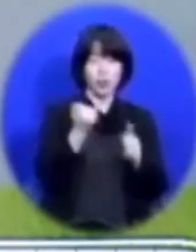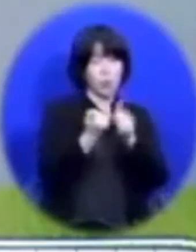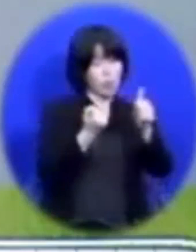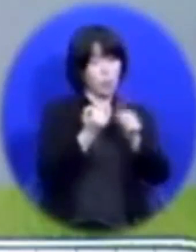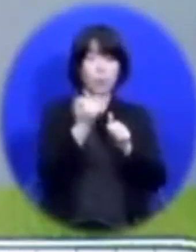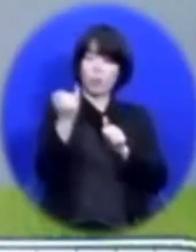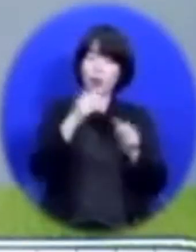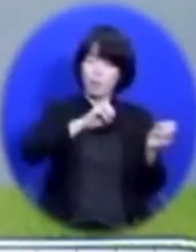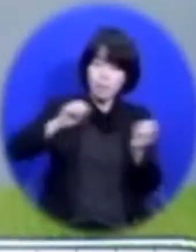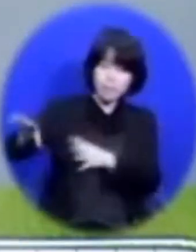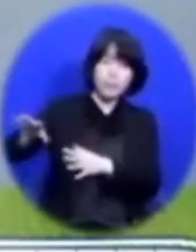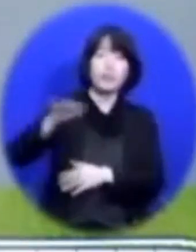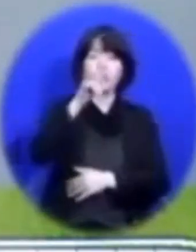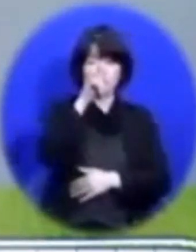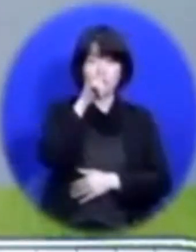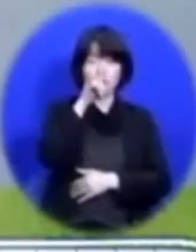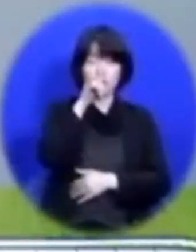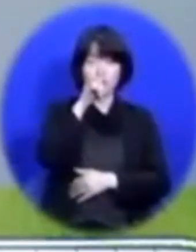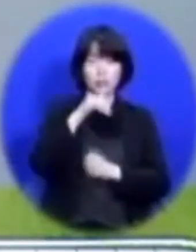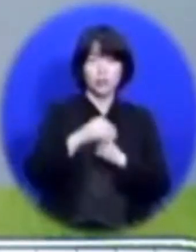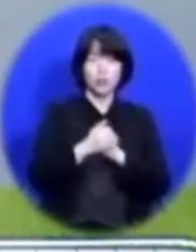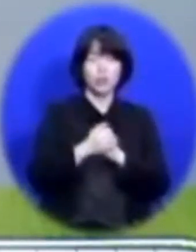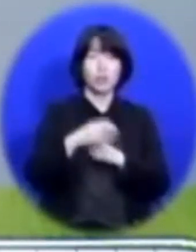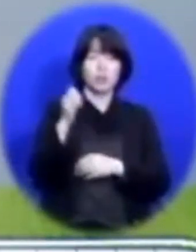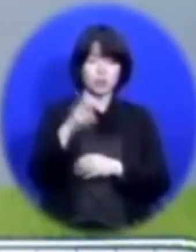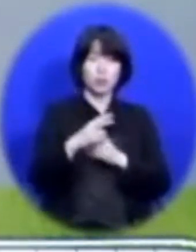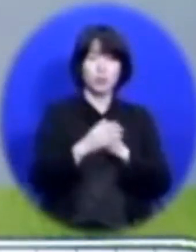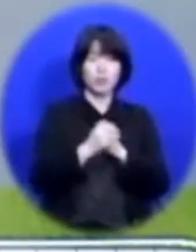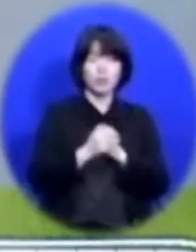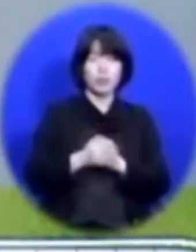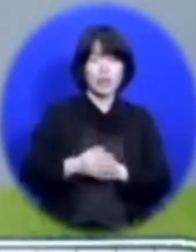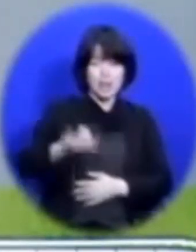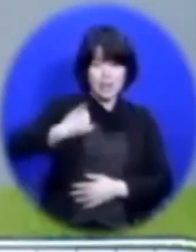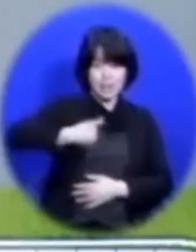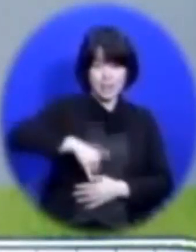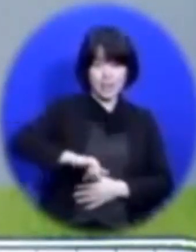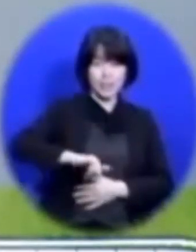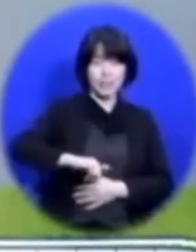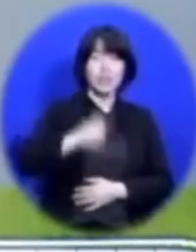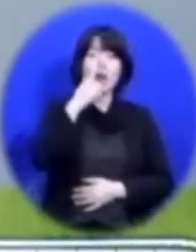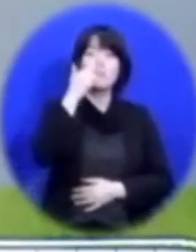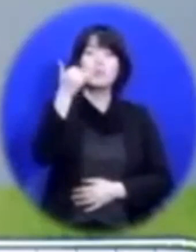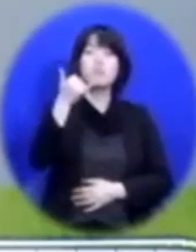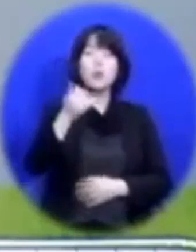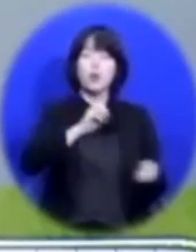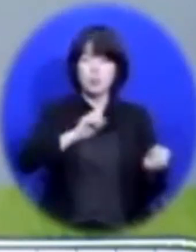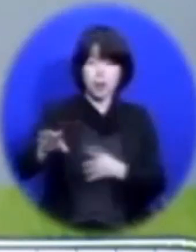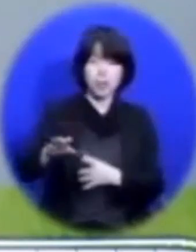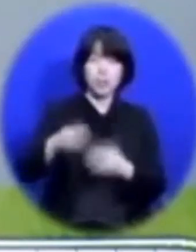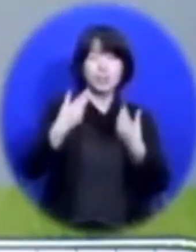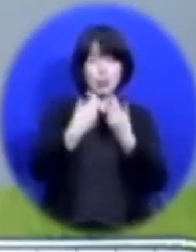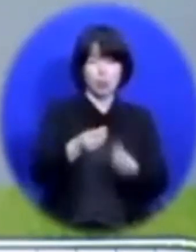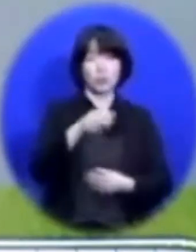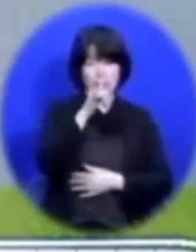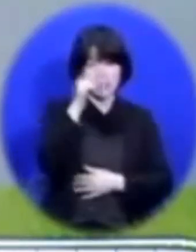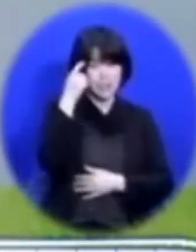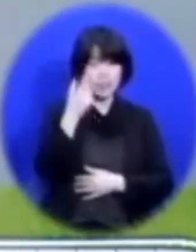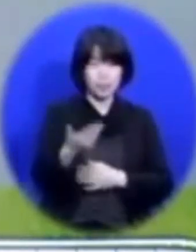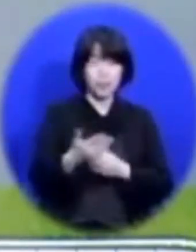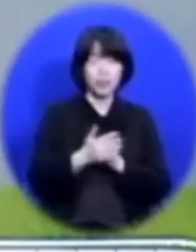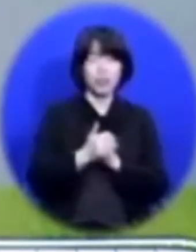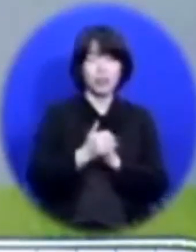배우자에게버림받는경우도있습니다. 자식들이부모를버리는경우도있지 않나요